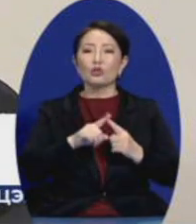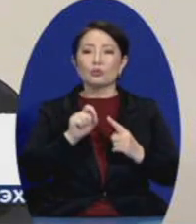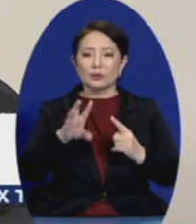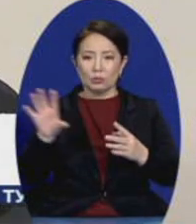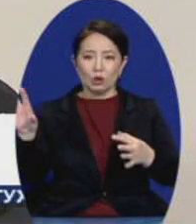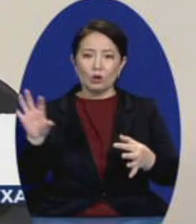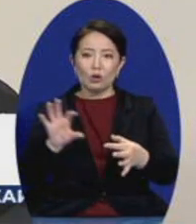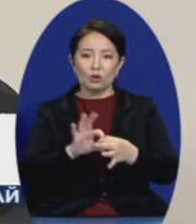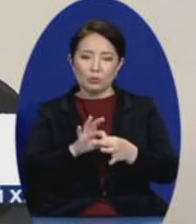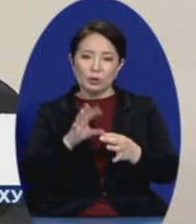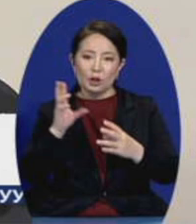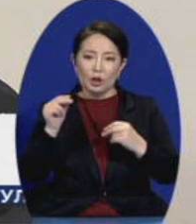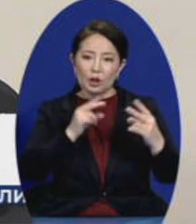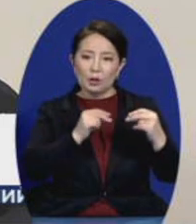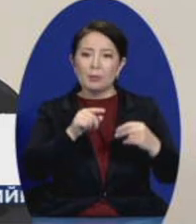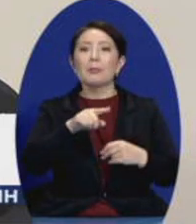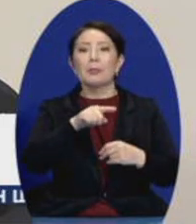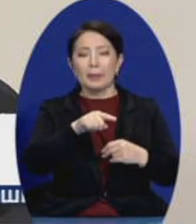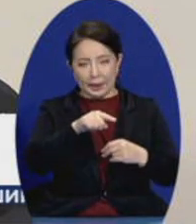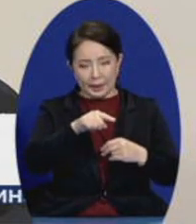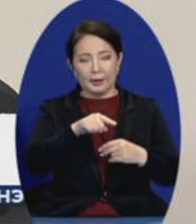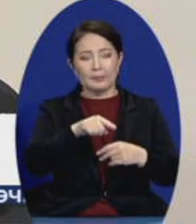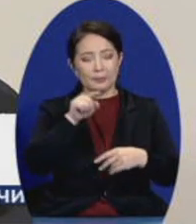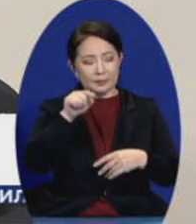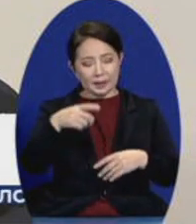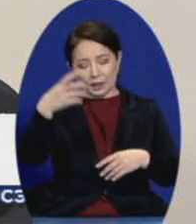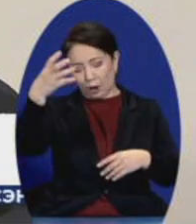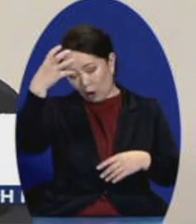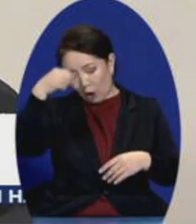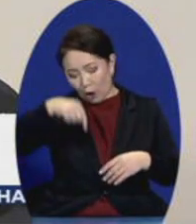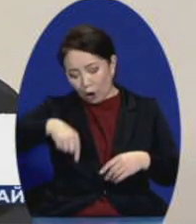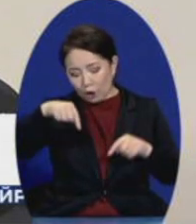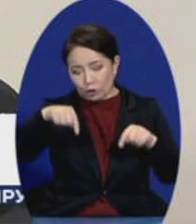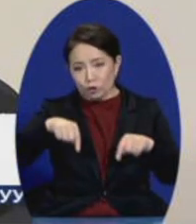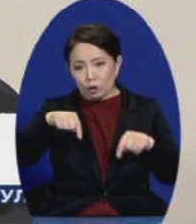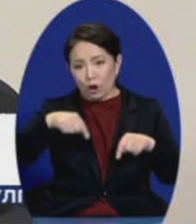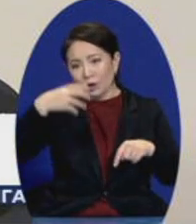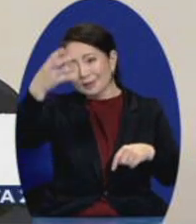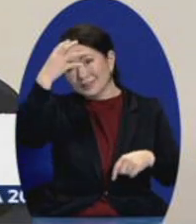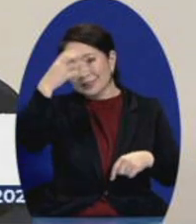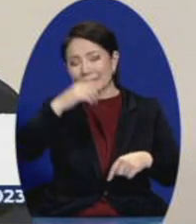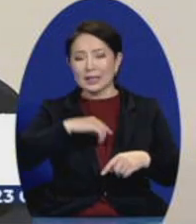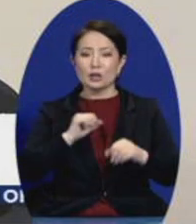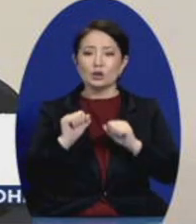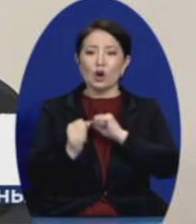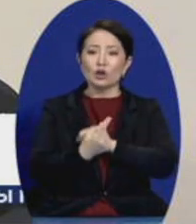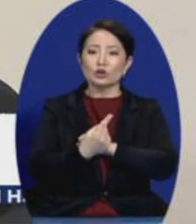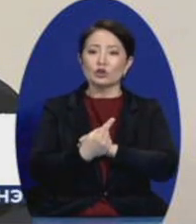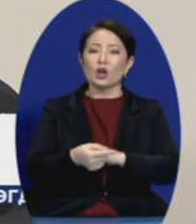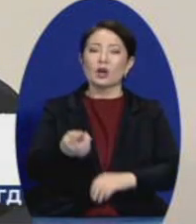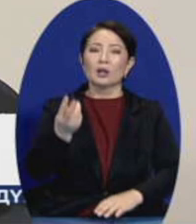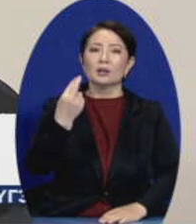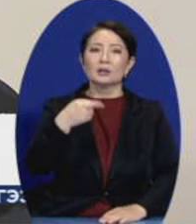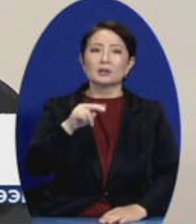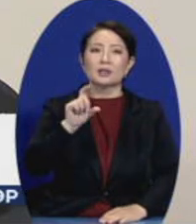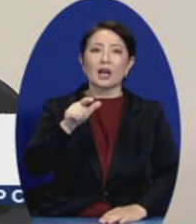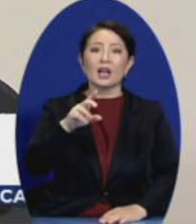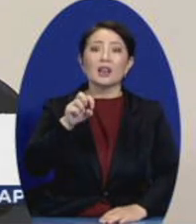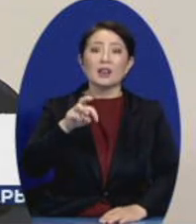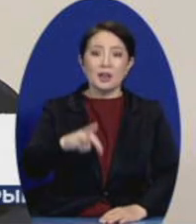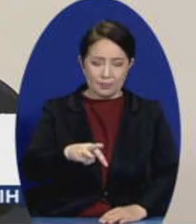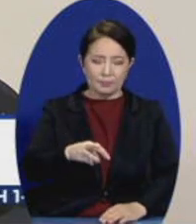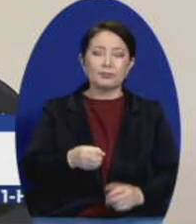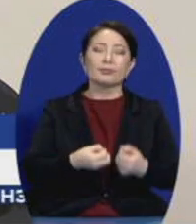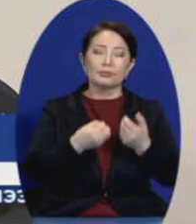байгаа. А тийм учраас одоо засгийн газраас онцгой дэглэм тогтоож өнөөдөр Монгол Улсын засгийн газрын хэрэглэх